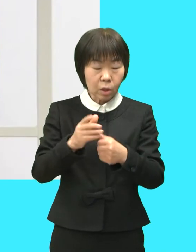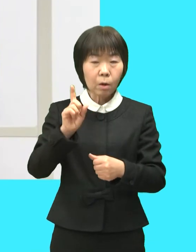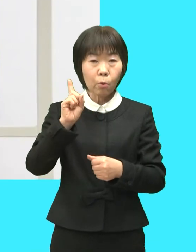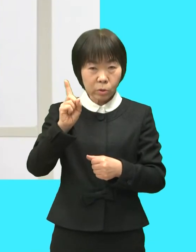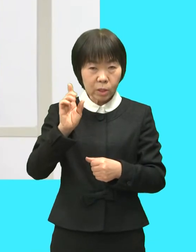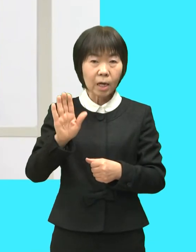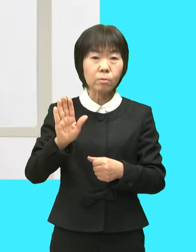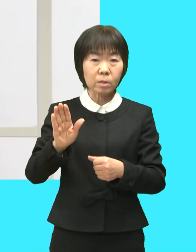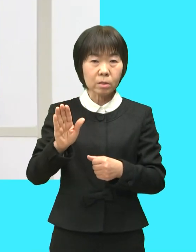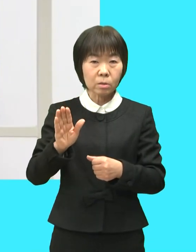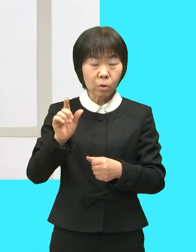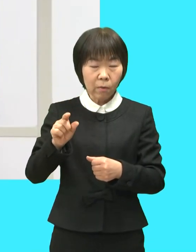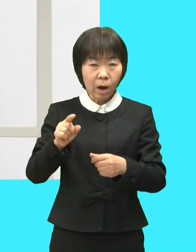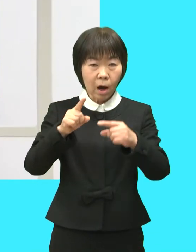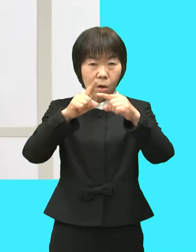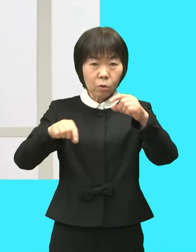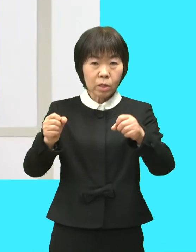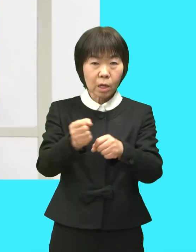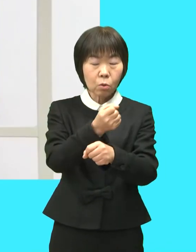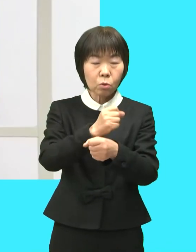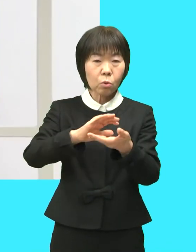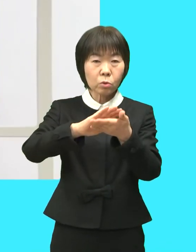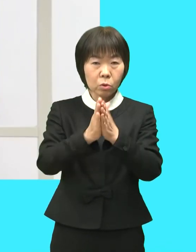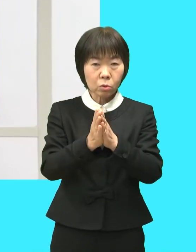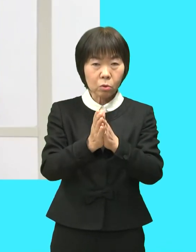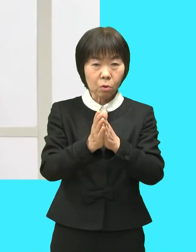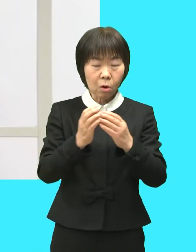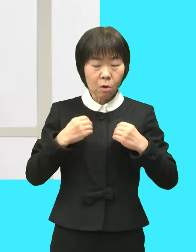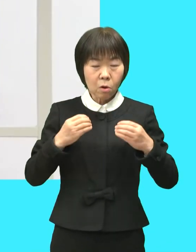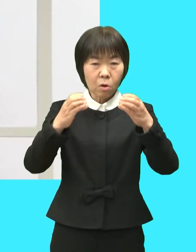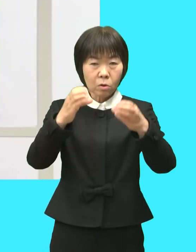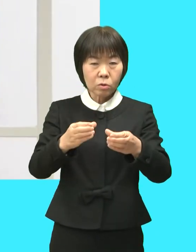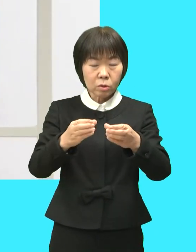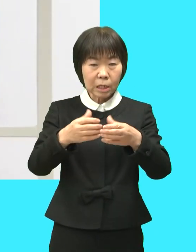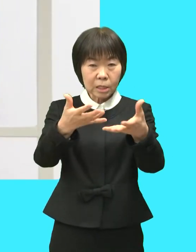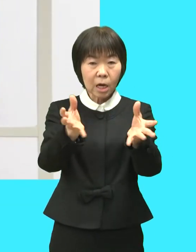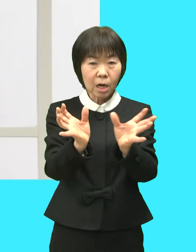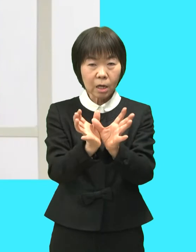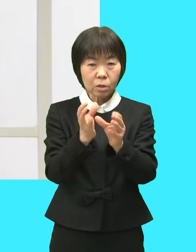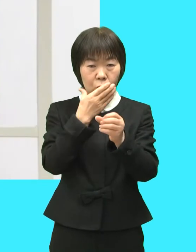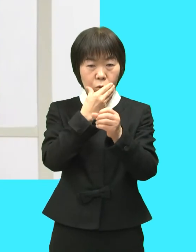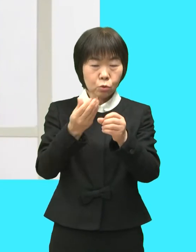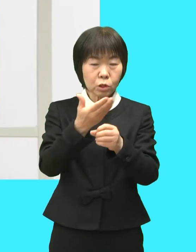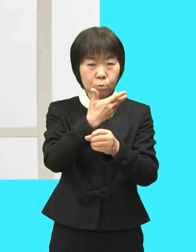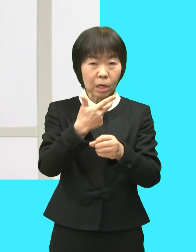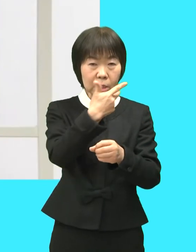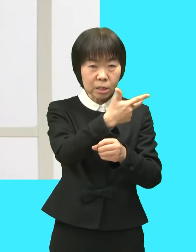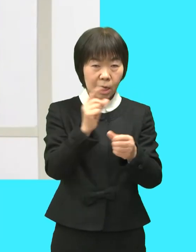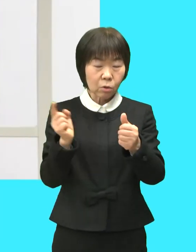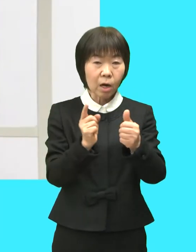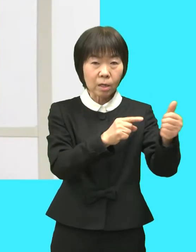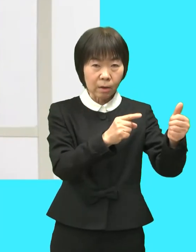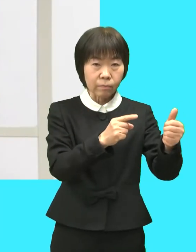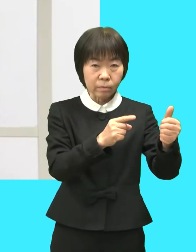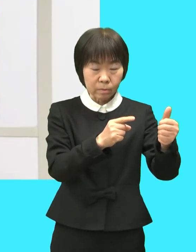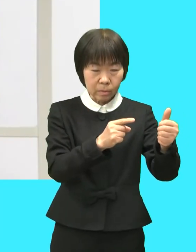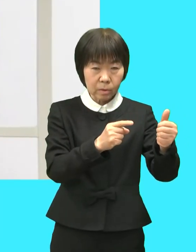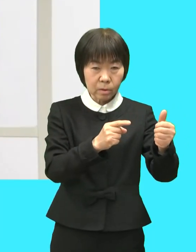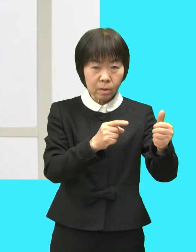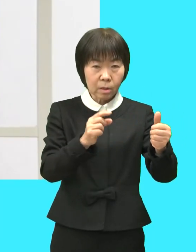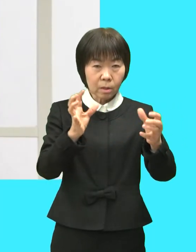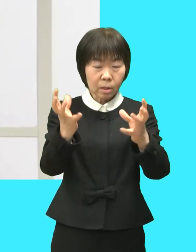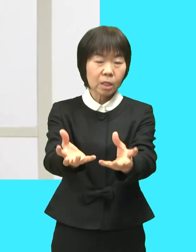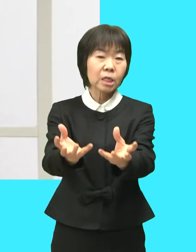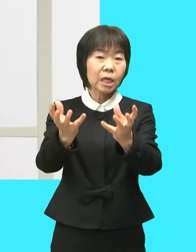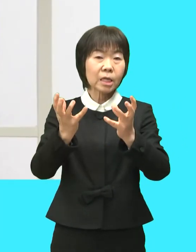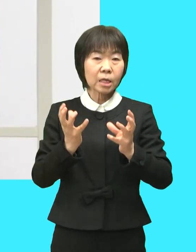は厚生労働省のクラスター班の福島市への派遣です。県からお願いをし、クラスター班に来てい